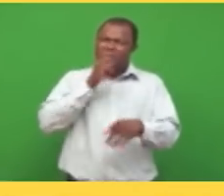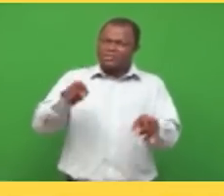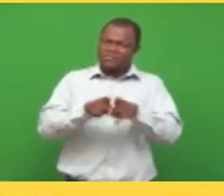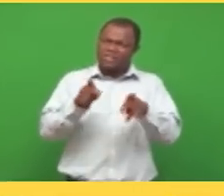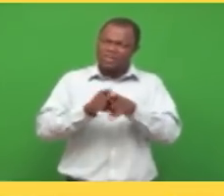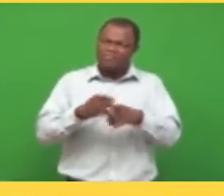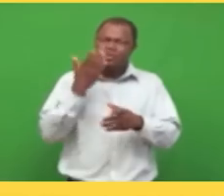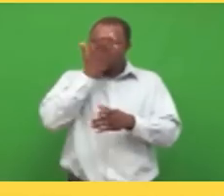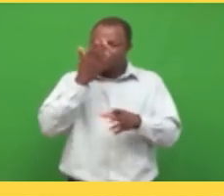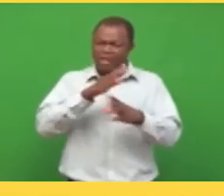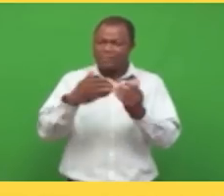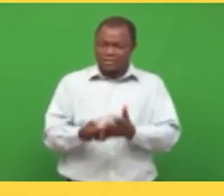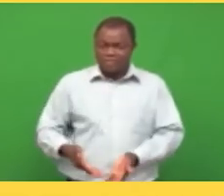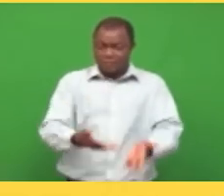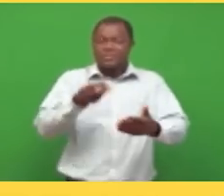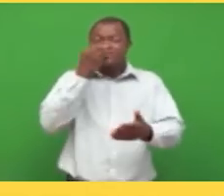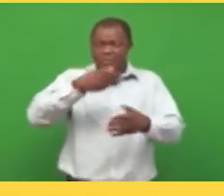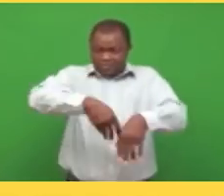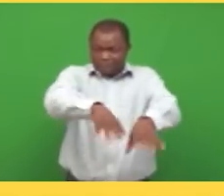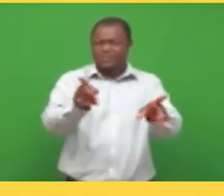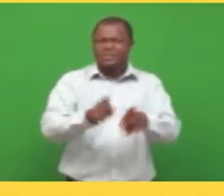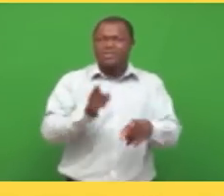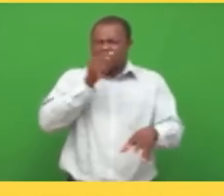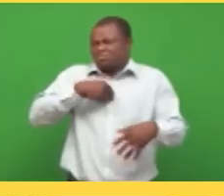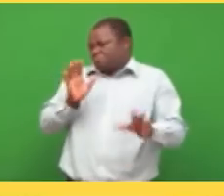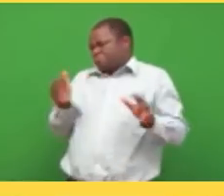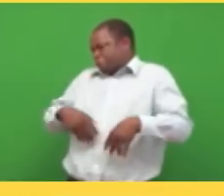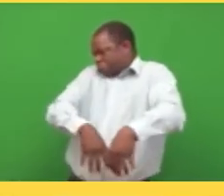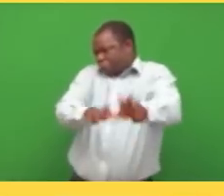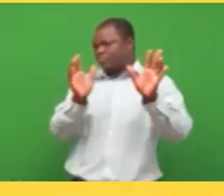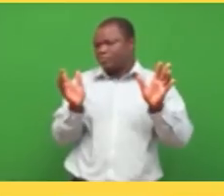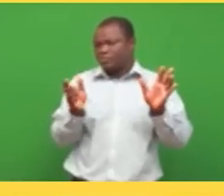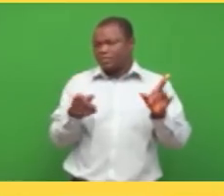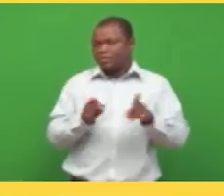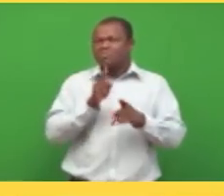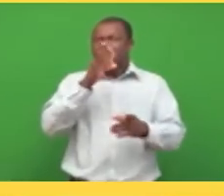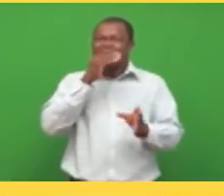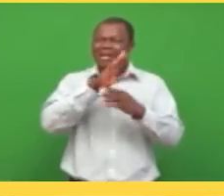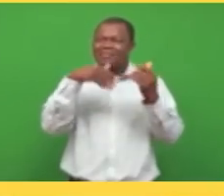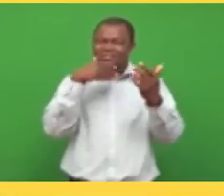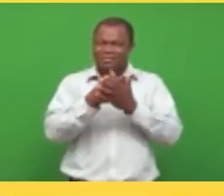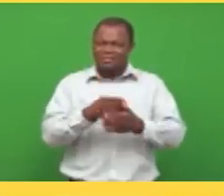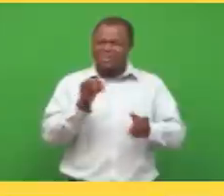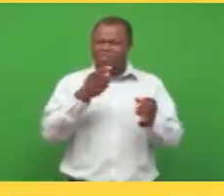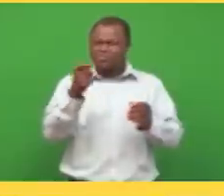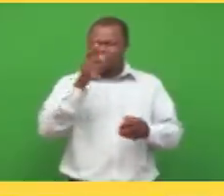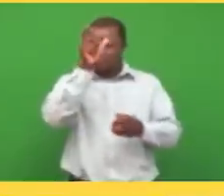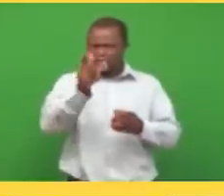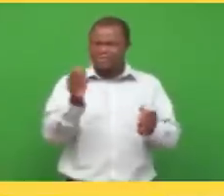ndozvamainga idya izvozvo saka ndopa izvozvo sekuramwa nyango kachita nyambo kumunhu ane pfungwa